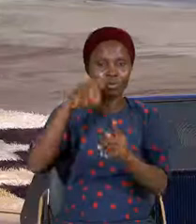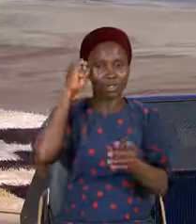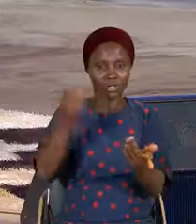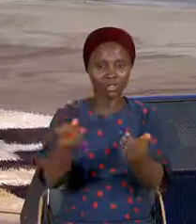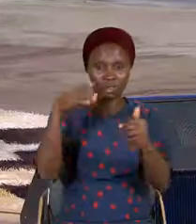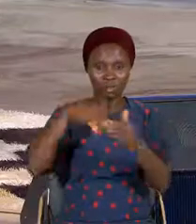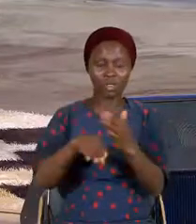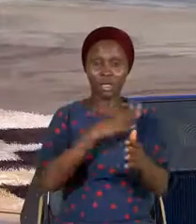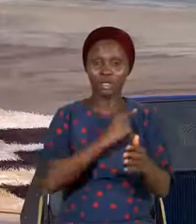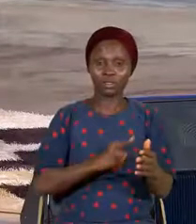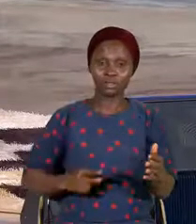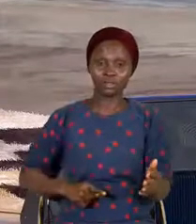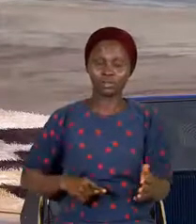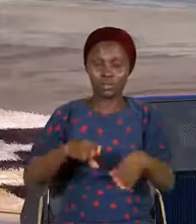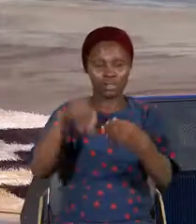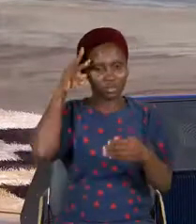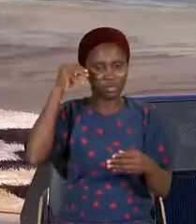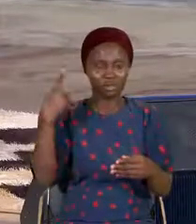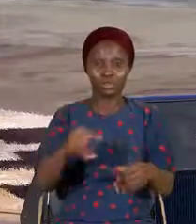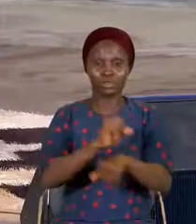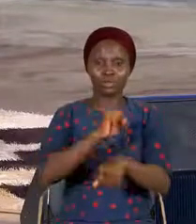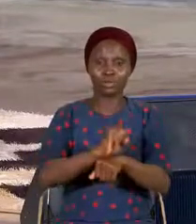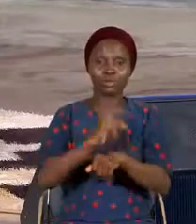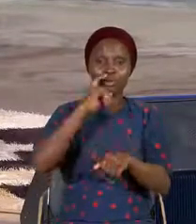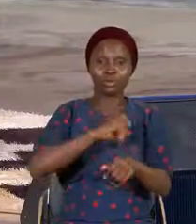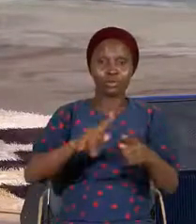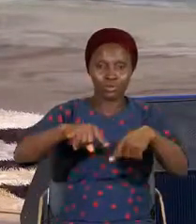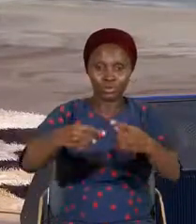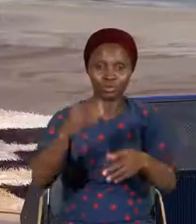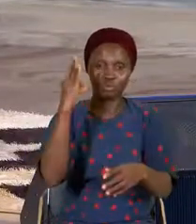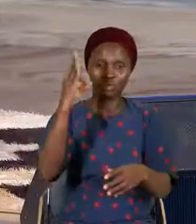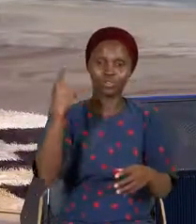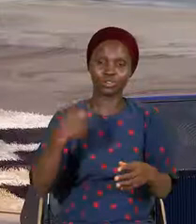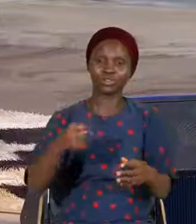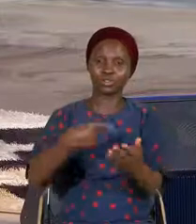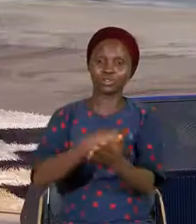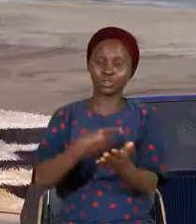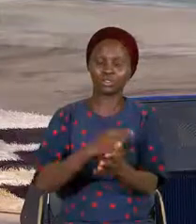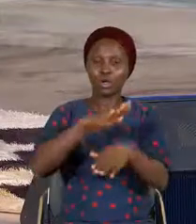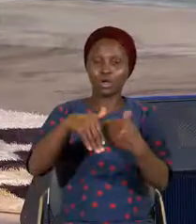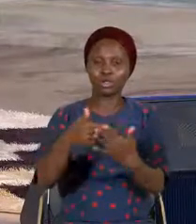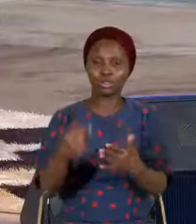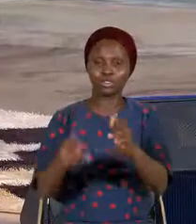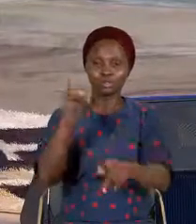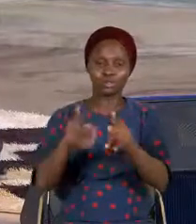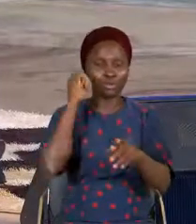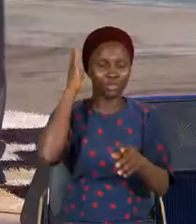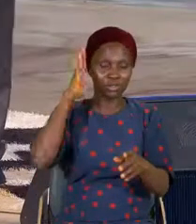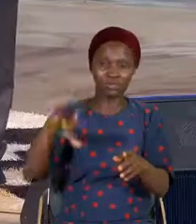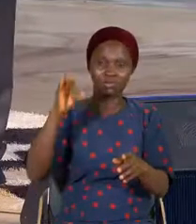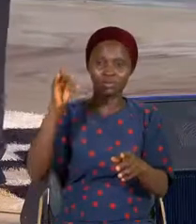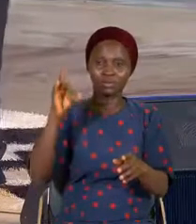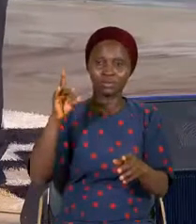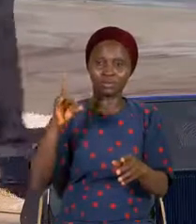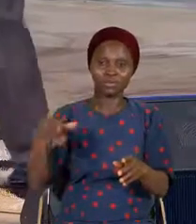maintenant, Dieu lui a donné la commission d'aller prêcher l'évangile à toute la création, tous les hommes qu'il pouvait rencontrer. Il